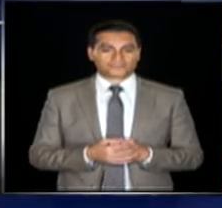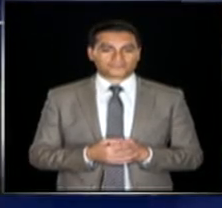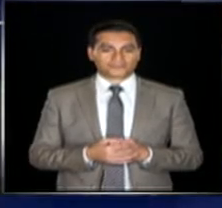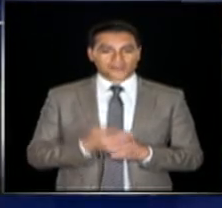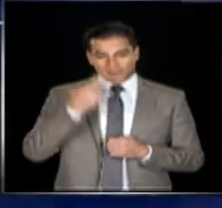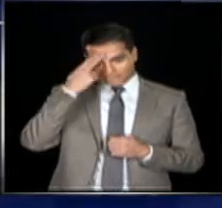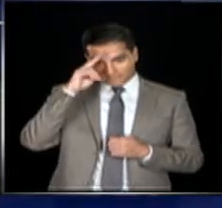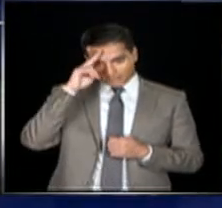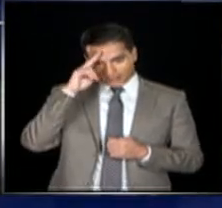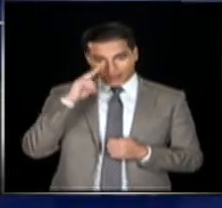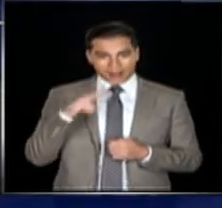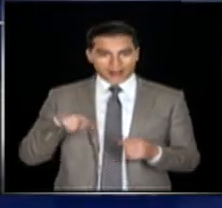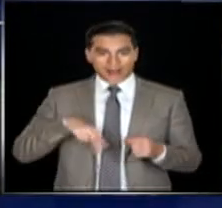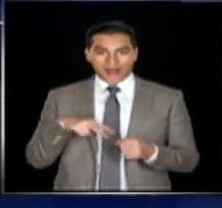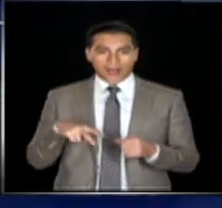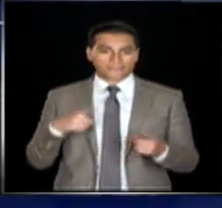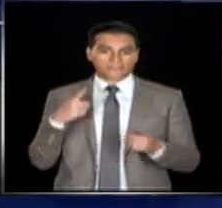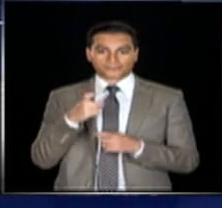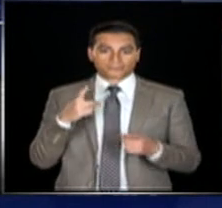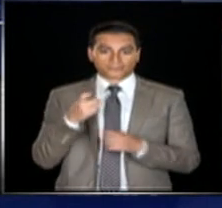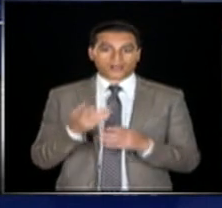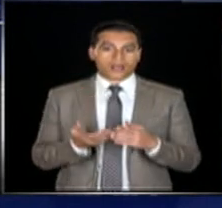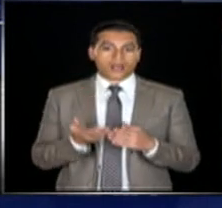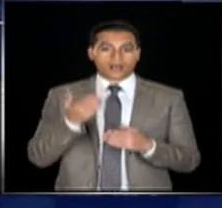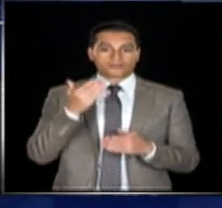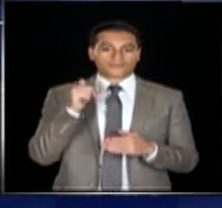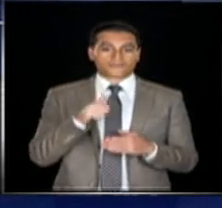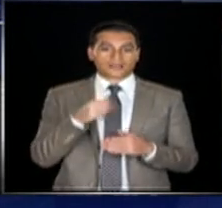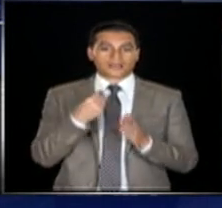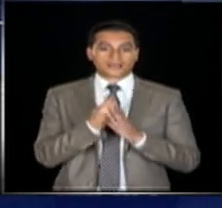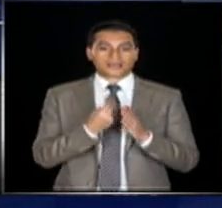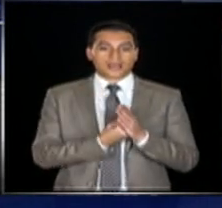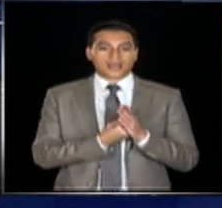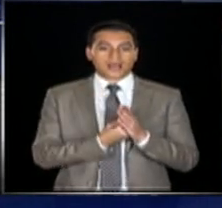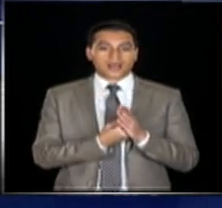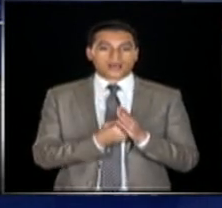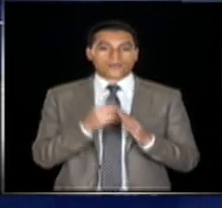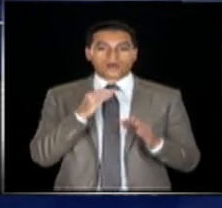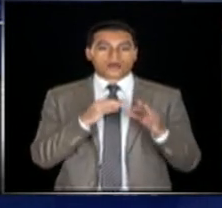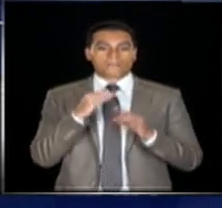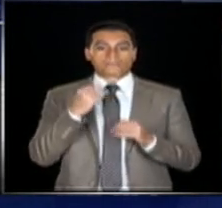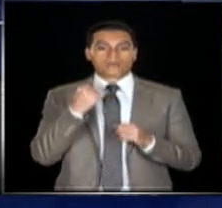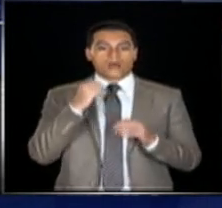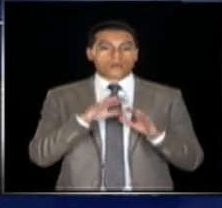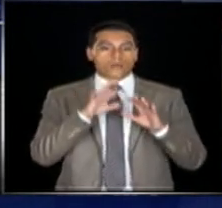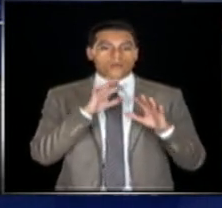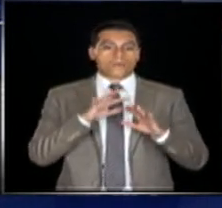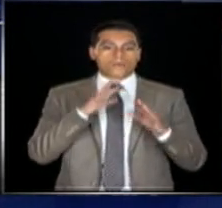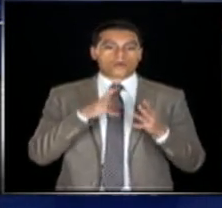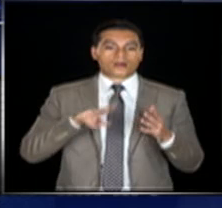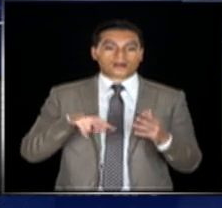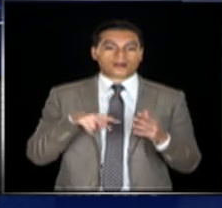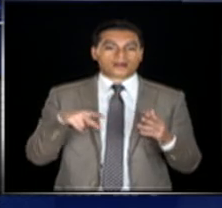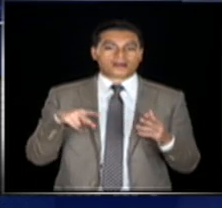رياضة، من هو اللاعب صاحب أسرع هاتريك في تاريخ دوري أبطال أوروبا لكرة